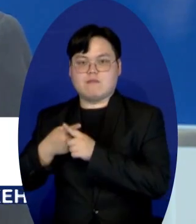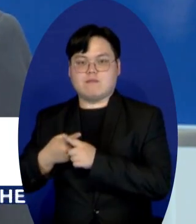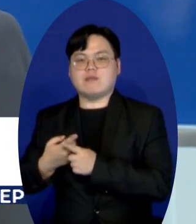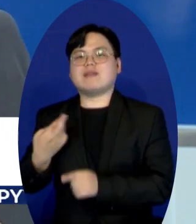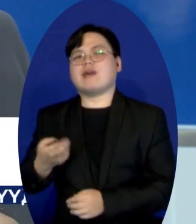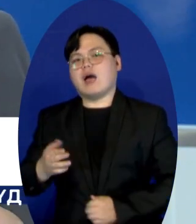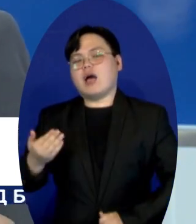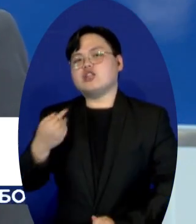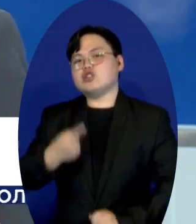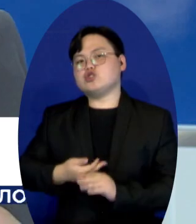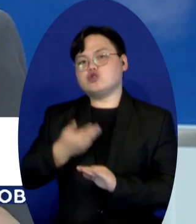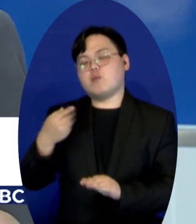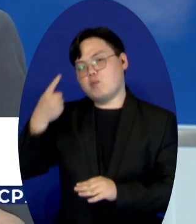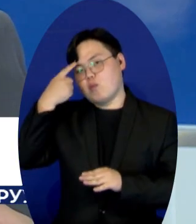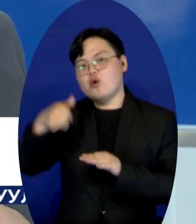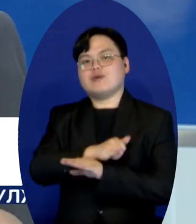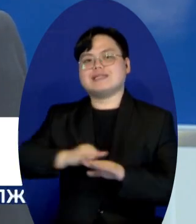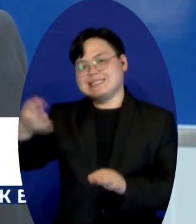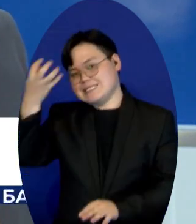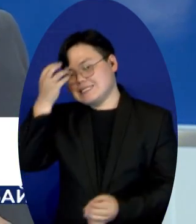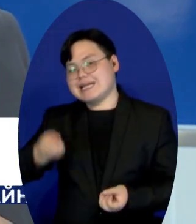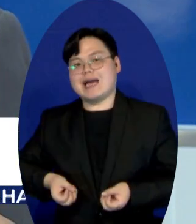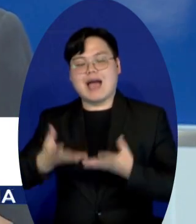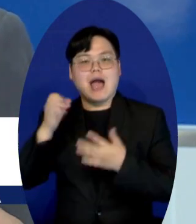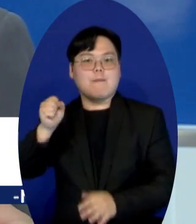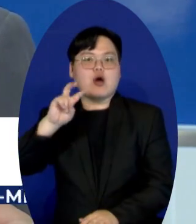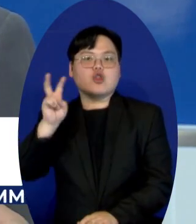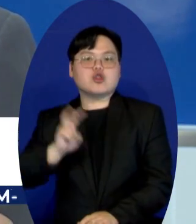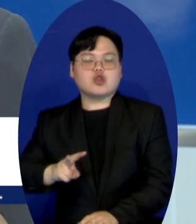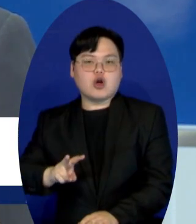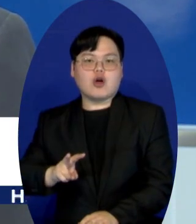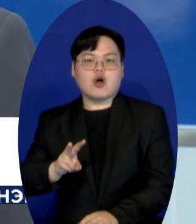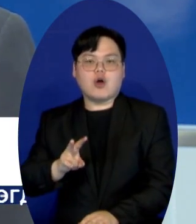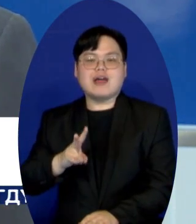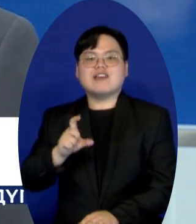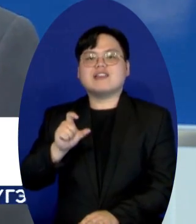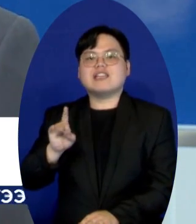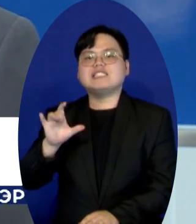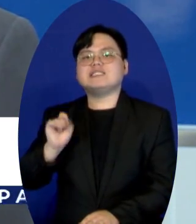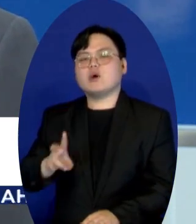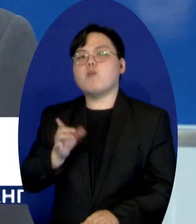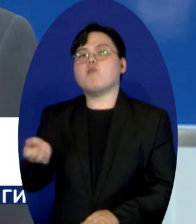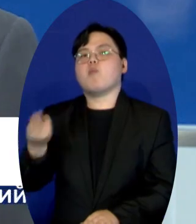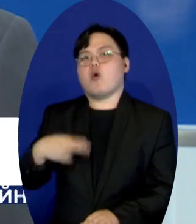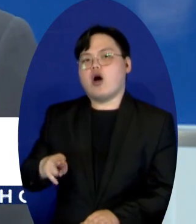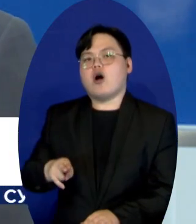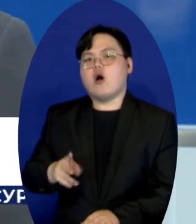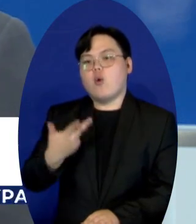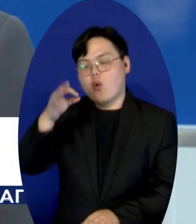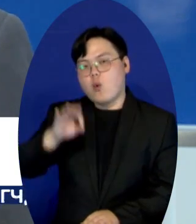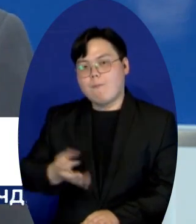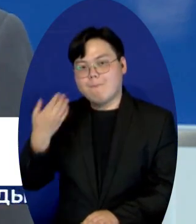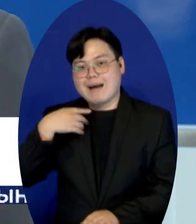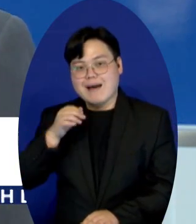ерөнхийдөө Монгол улсын засгийн газрын гаргасан Америк долларын нэрсэн бондууд одоо 3% хүүтэй байсан